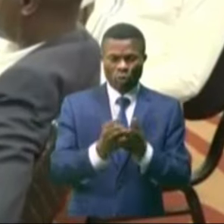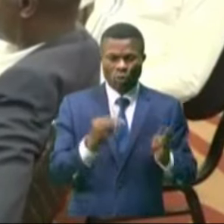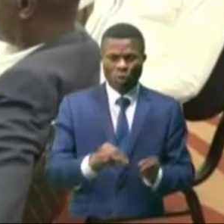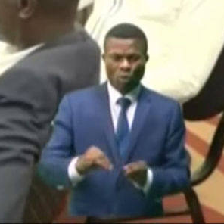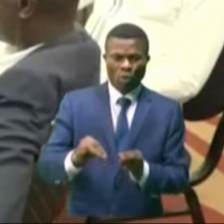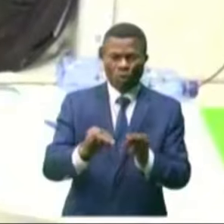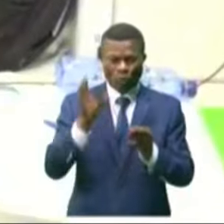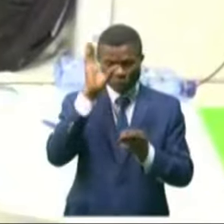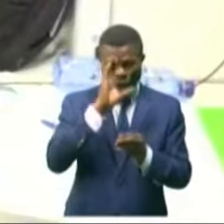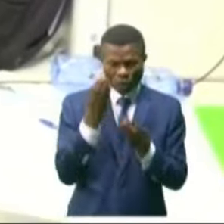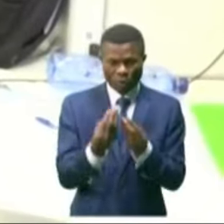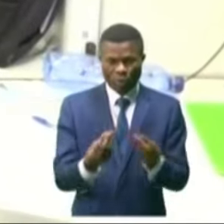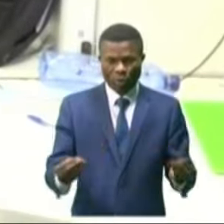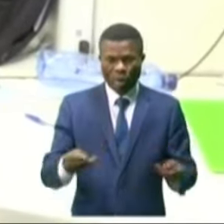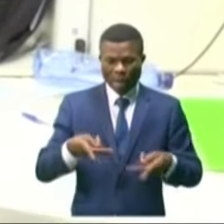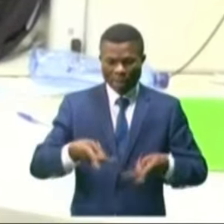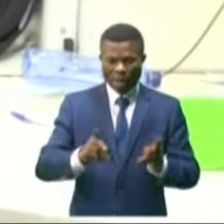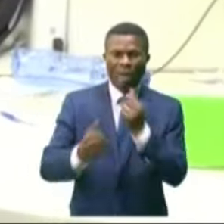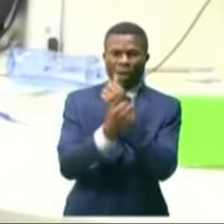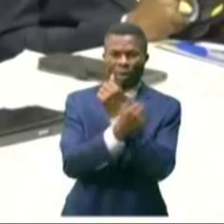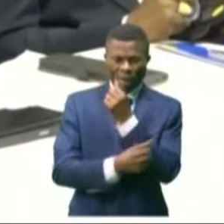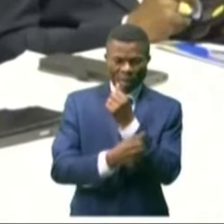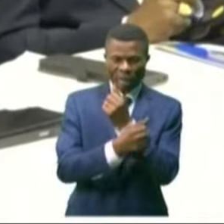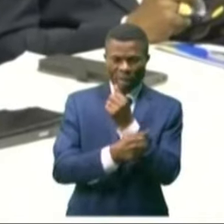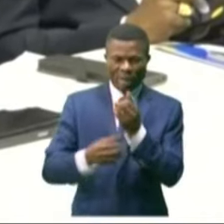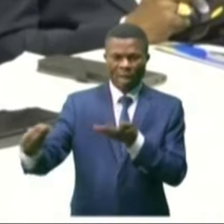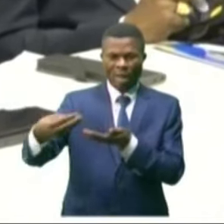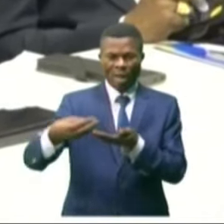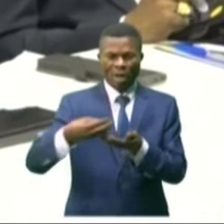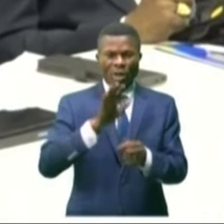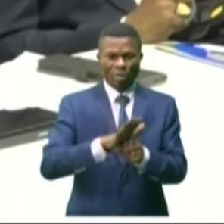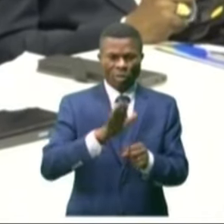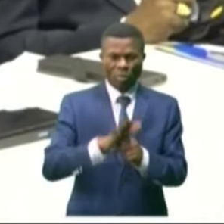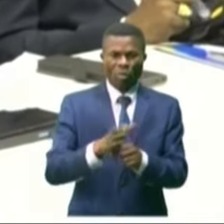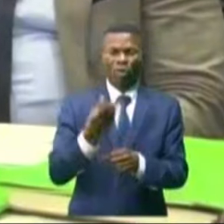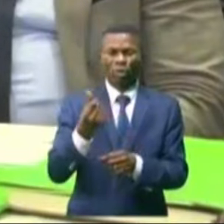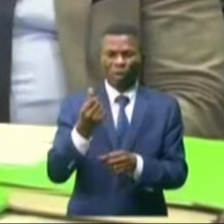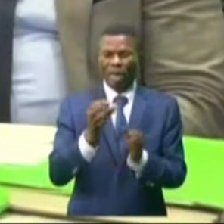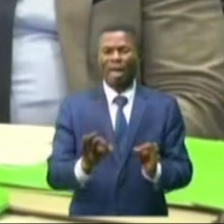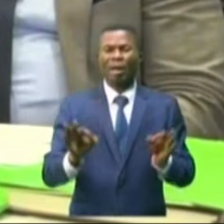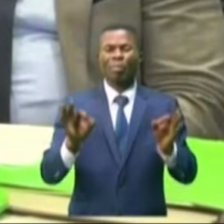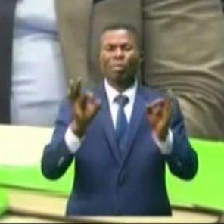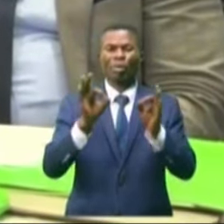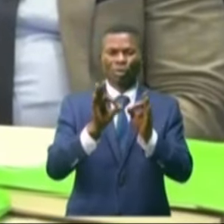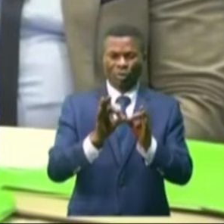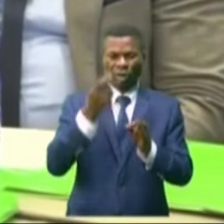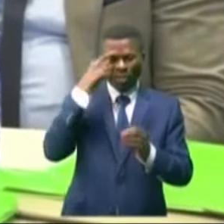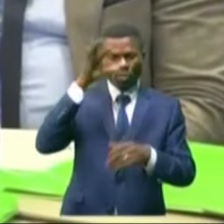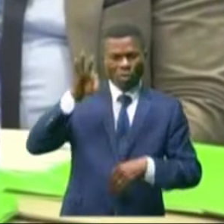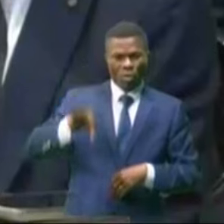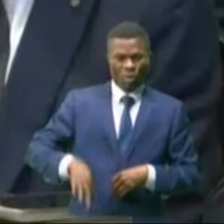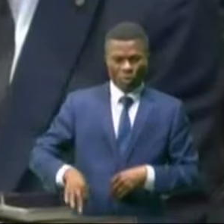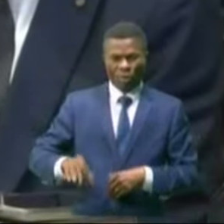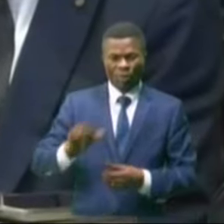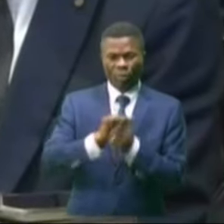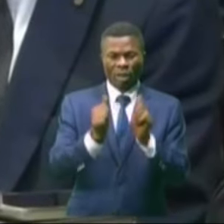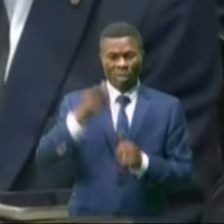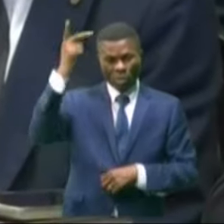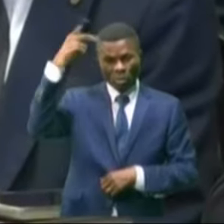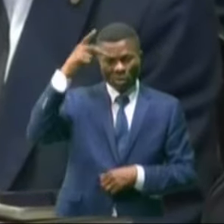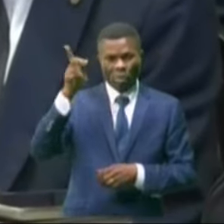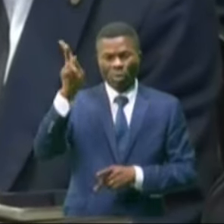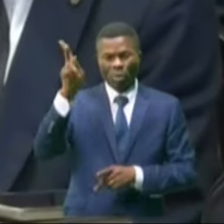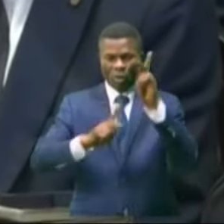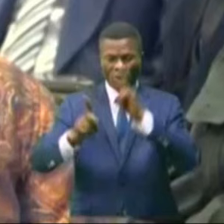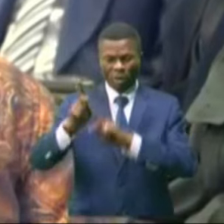devant permettre au pays de mobiliser davantage les ressources nécessaires au profit des politiques publiques